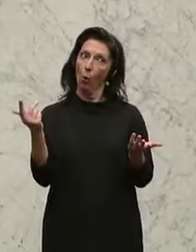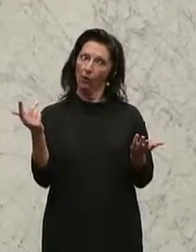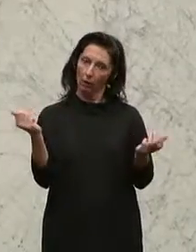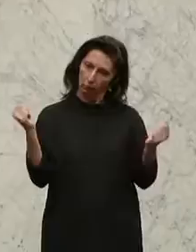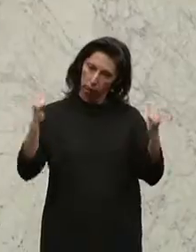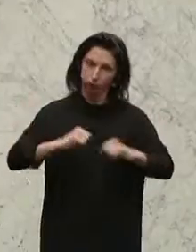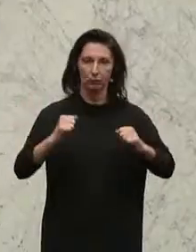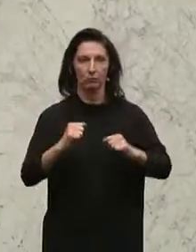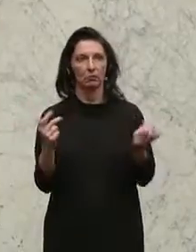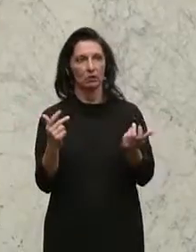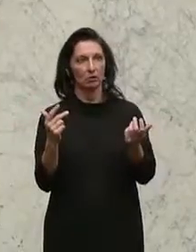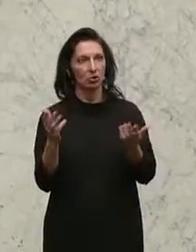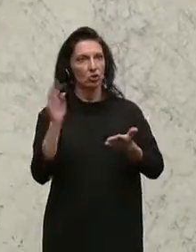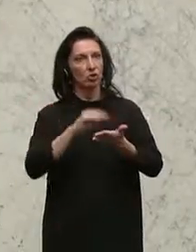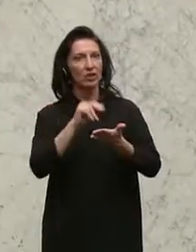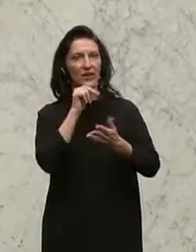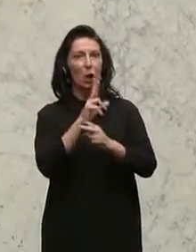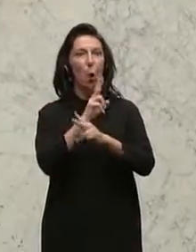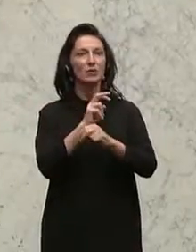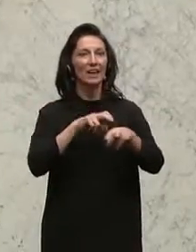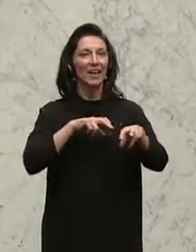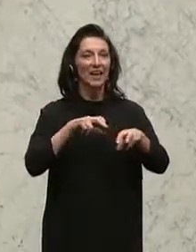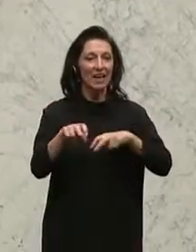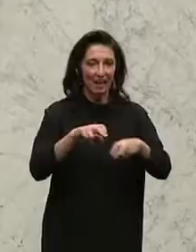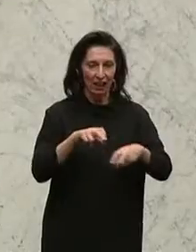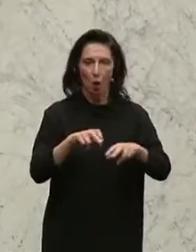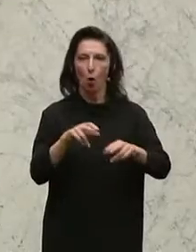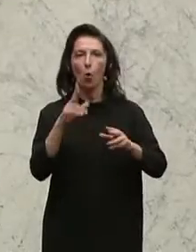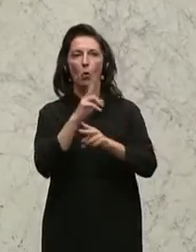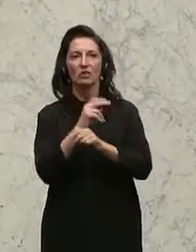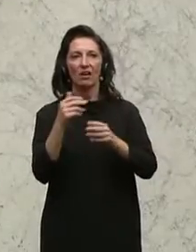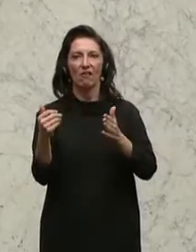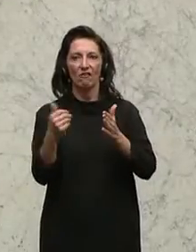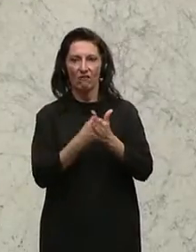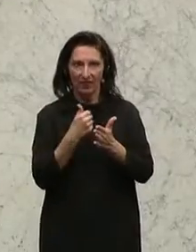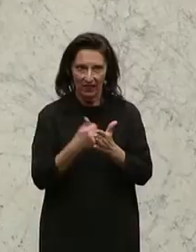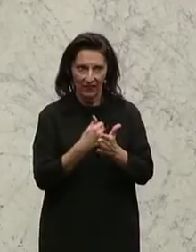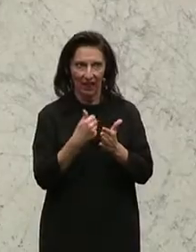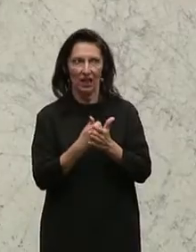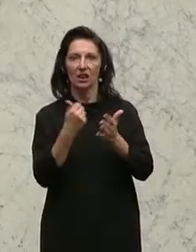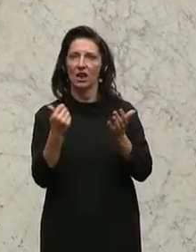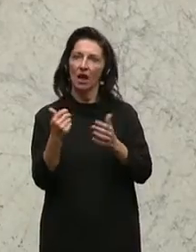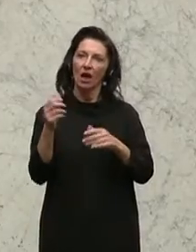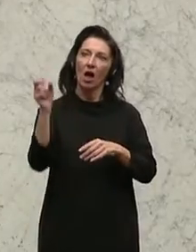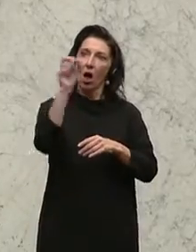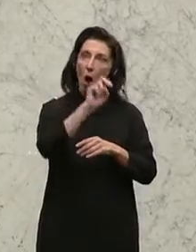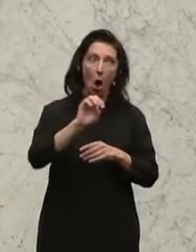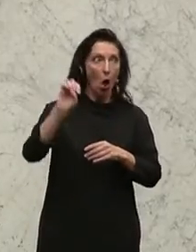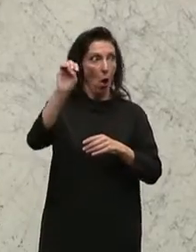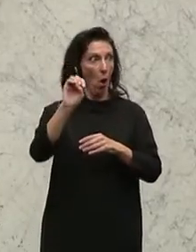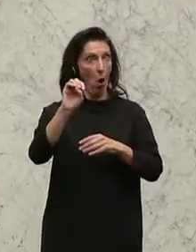die österreichische Regierung und ihre Vertreter ersucht werden, in den entsprechenden europäischen Instanzen dafür zu drängen, dass